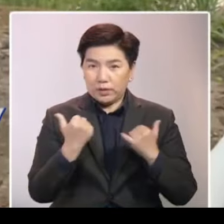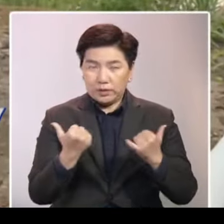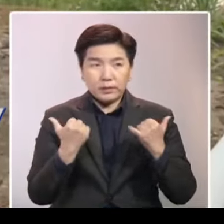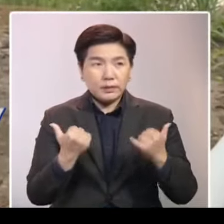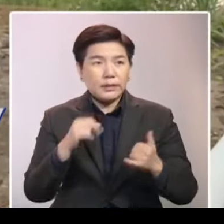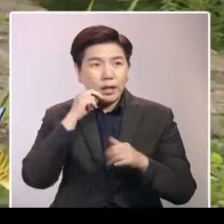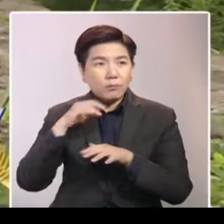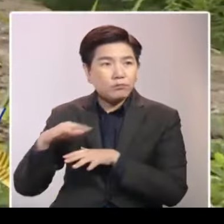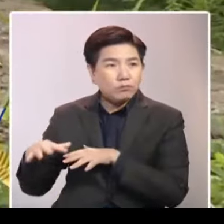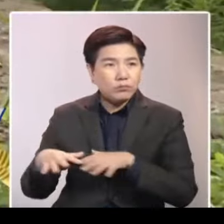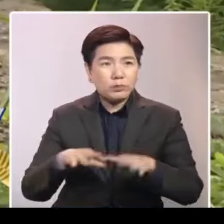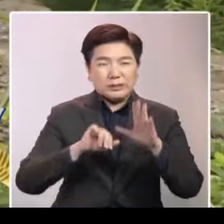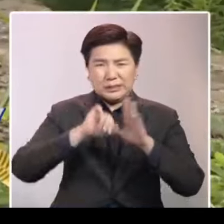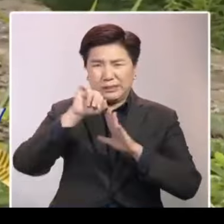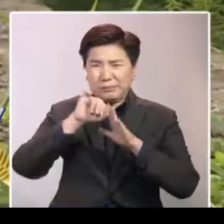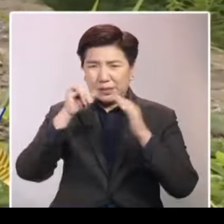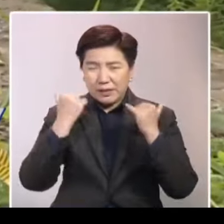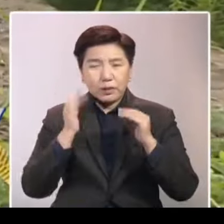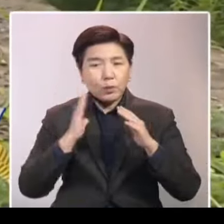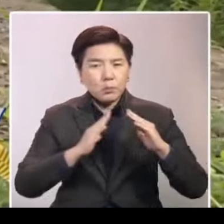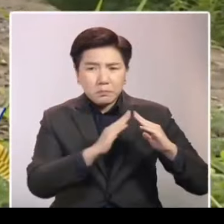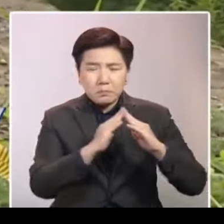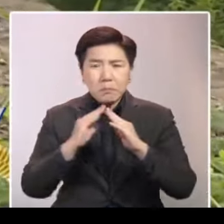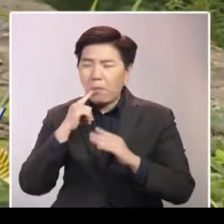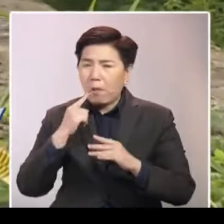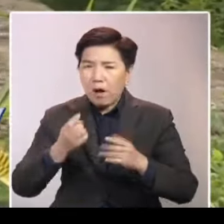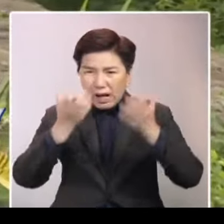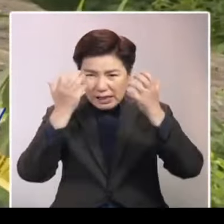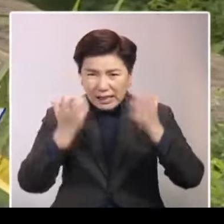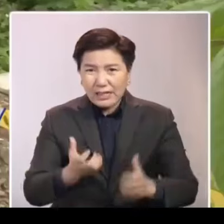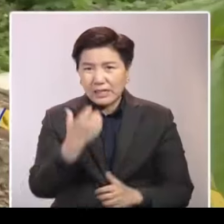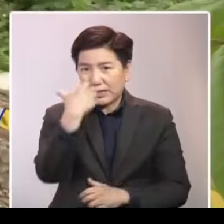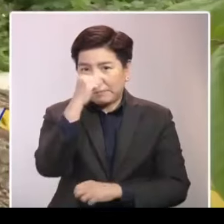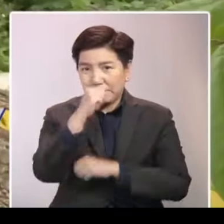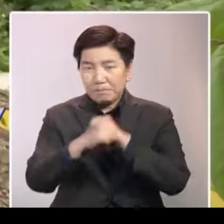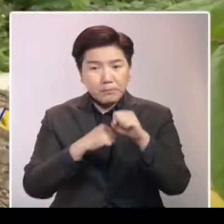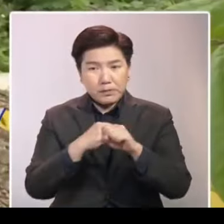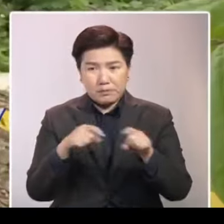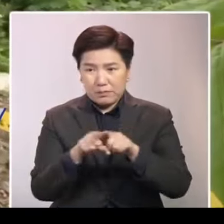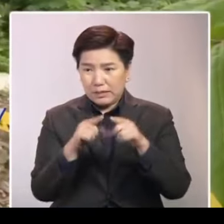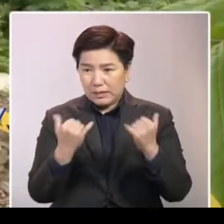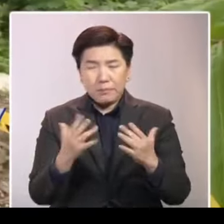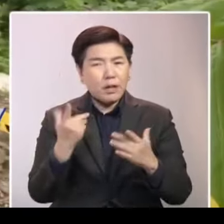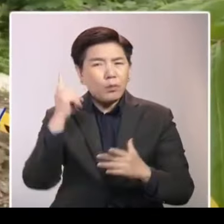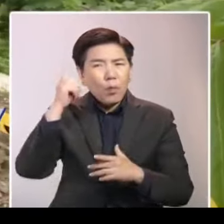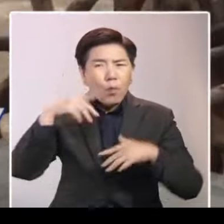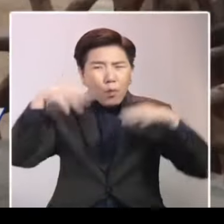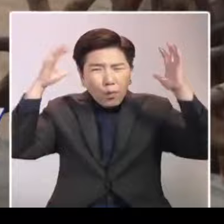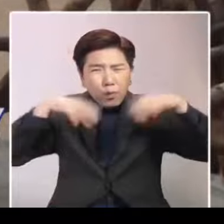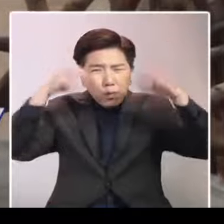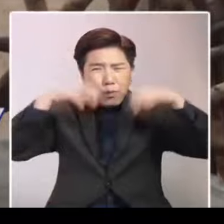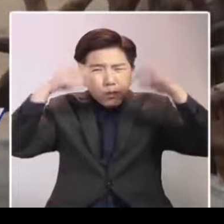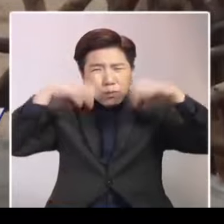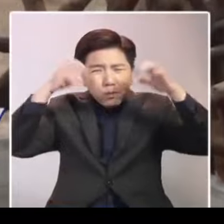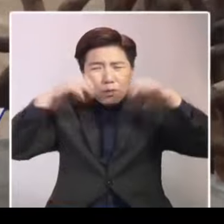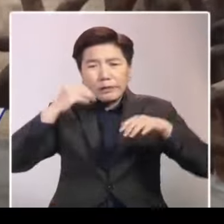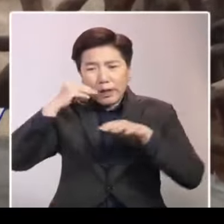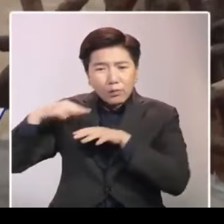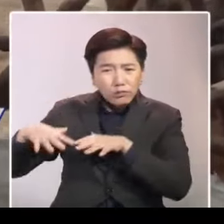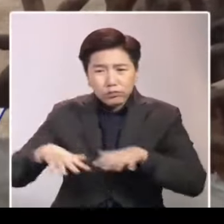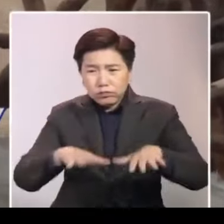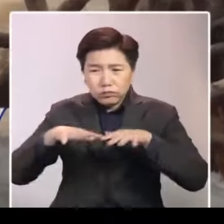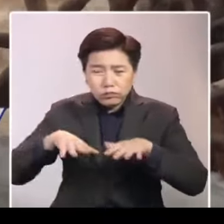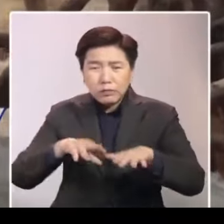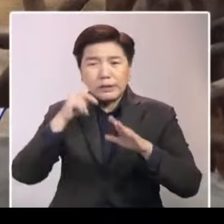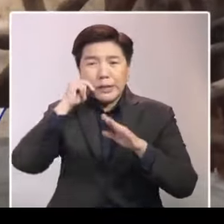การณ์น้ำป่าไหลหลากเชียงใหม่ครั้งนี้ชาวบ้านที่นี่บอกว่ารุนแรงในรอบ10ปีสืบเนื่องมาจากฝนตกหนักต่อเนื่องจนเกิดน้ำป่าไหลไปสมท